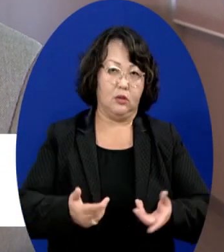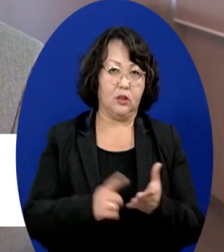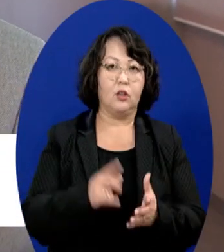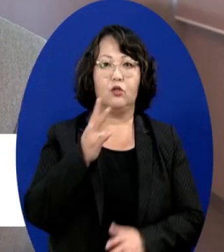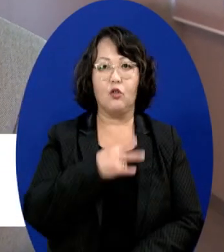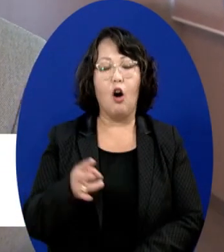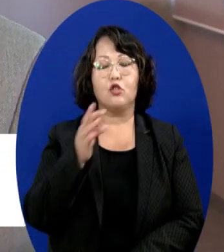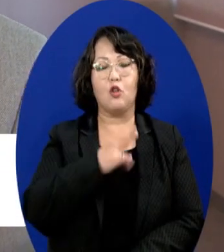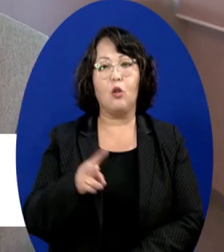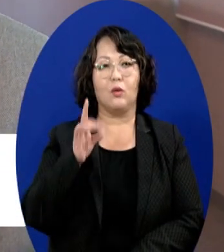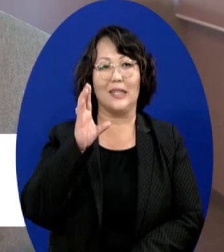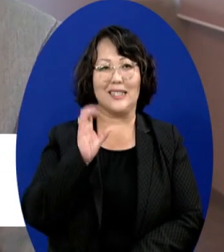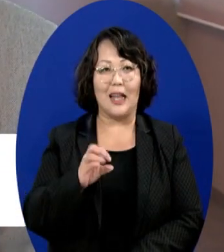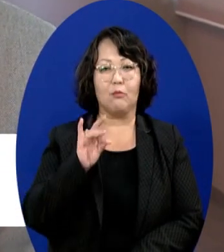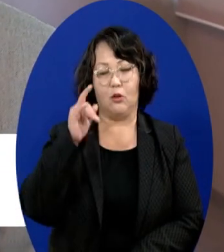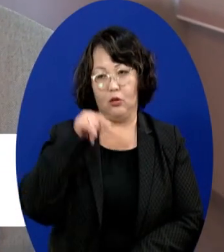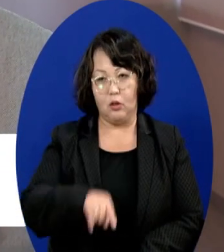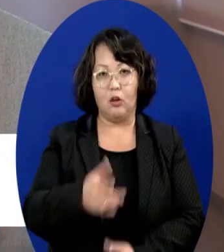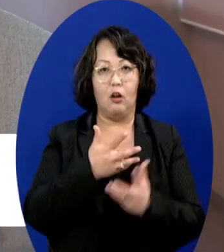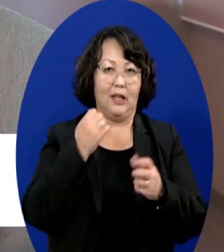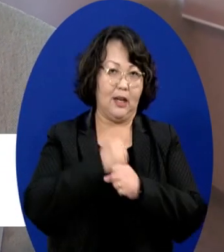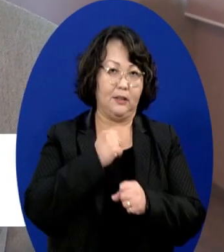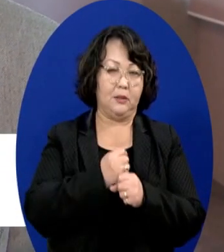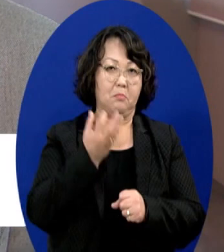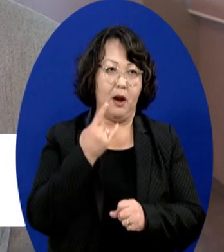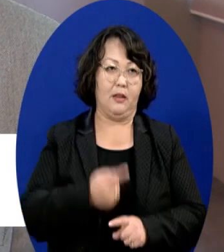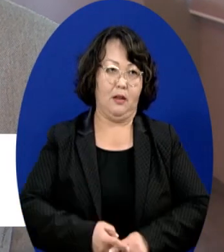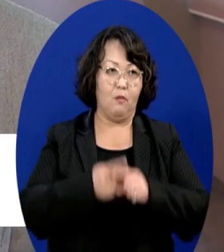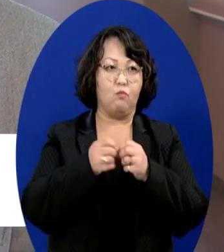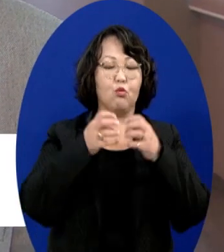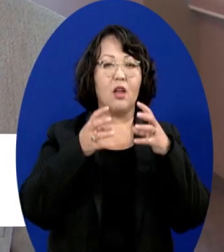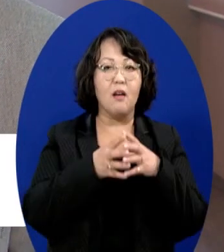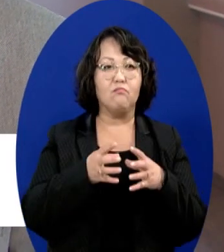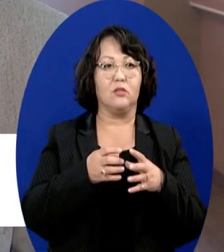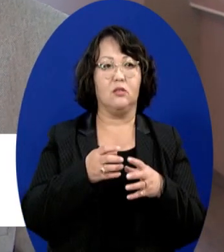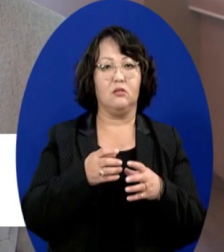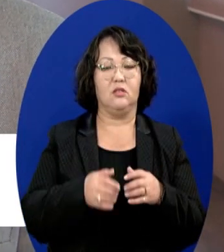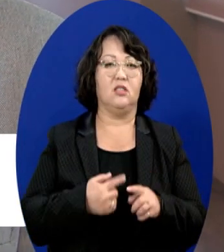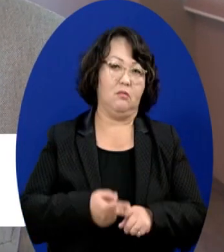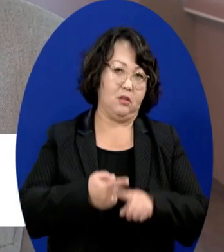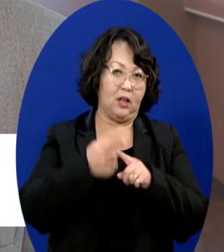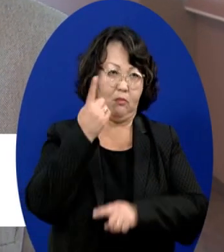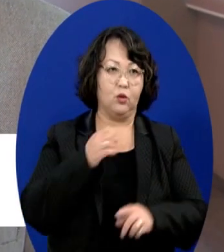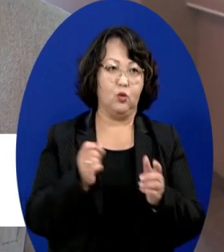Нос нолрын салбарт олон ажлын байр бий болж бүтээмж нэмэгдүүлэхэд хамгийн чухал салбар гэж үзэж байна.